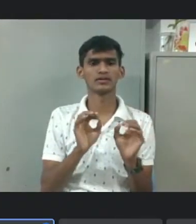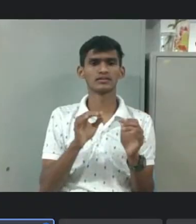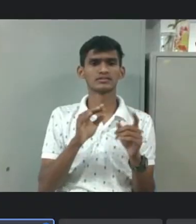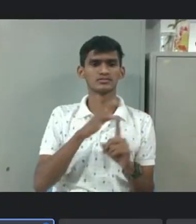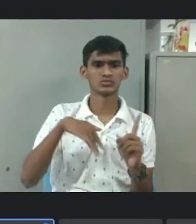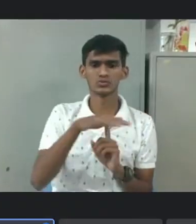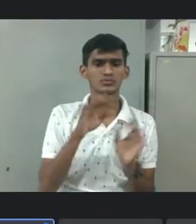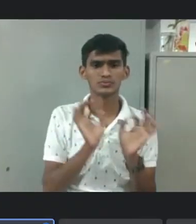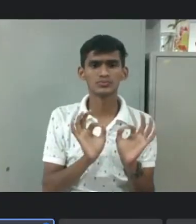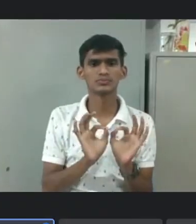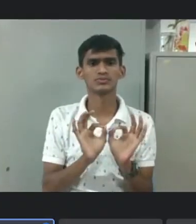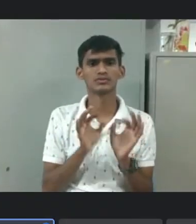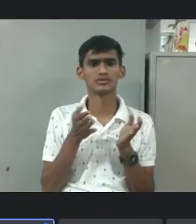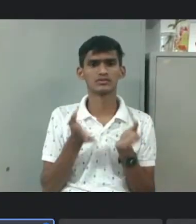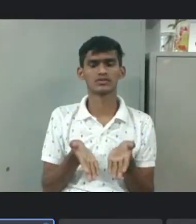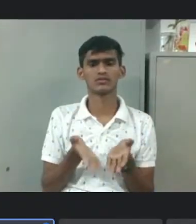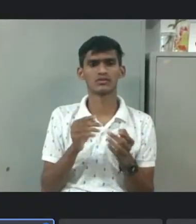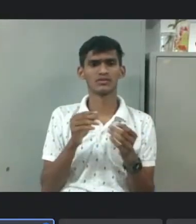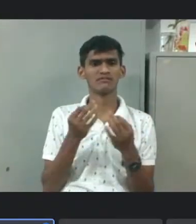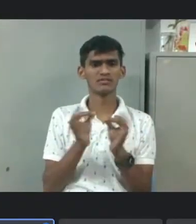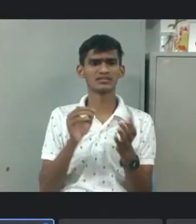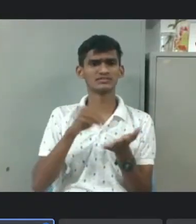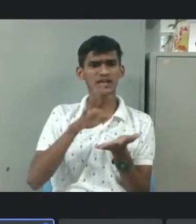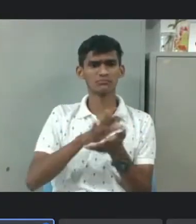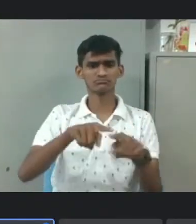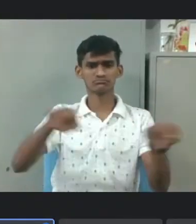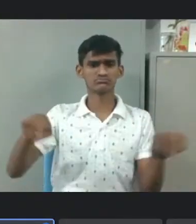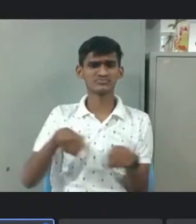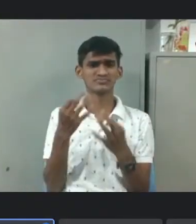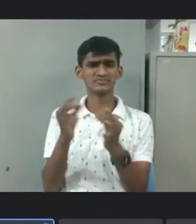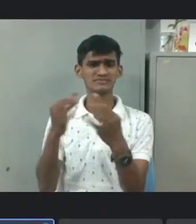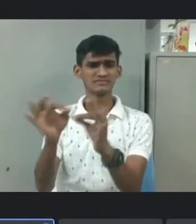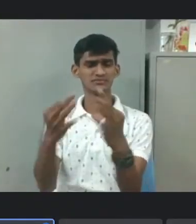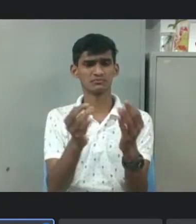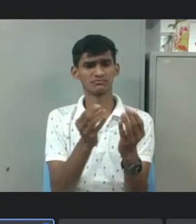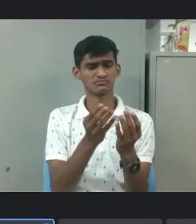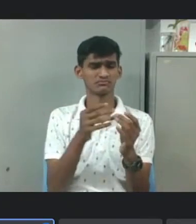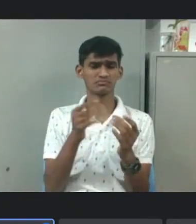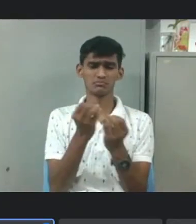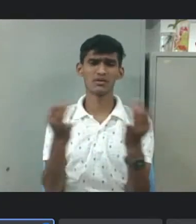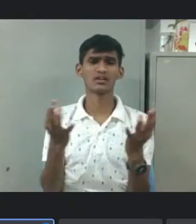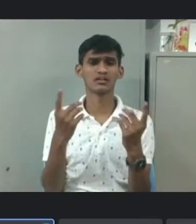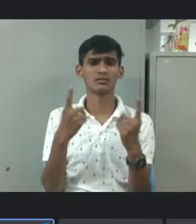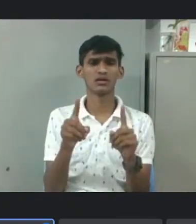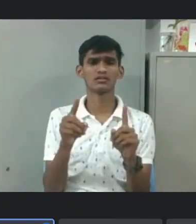അപ്പൊ ഞങ്ങളെ ഭാഗത്ത് ഒരുപാട് ഒഴിഞ്ഞു കിടക്കണ പറമ്പുകളും മുതലാളിമാരെ പറമ്പും മറ്റുള്ളതൊക്കെ ഉണ്ട്. അത്